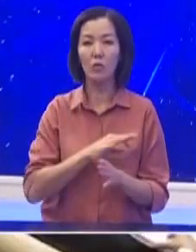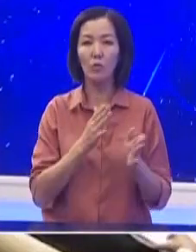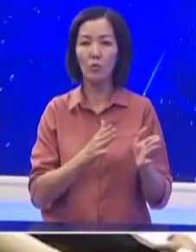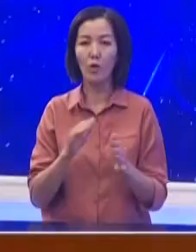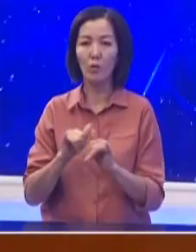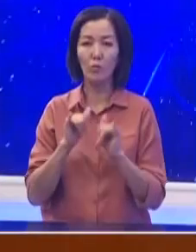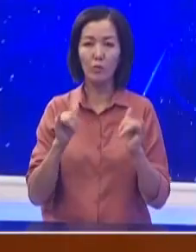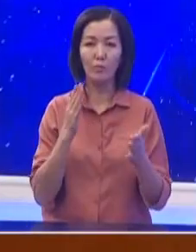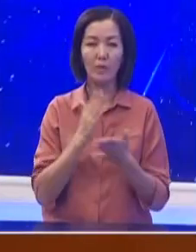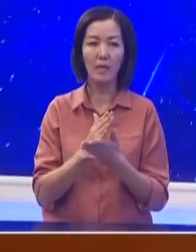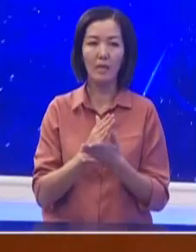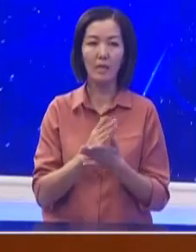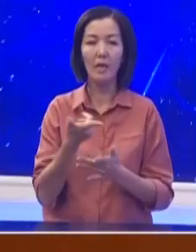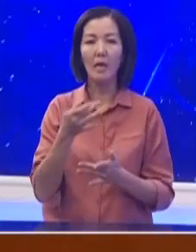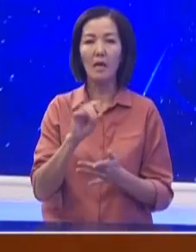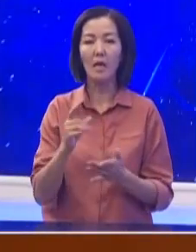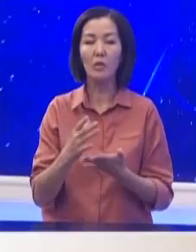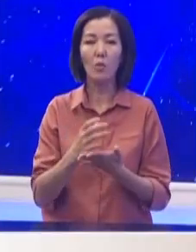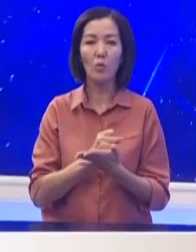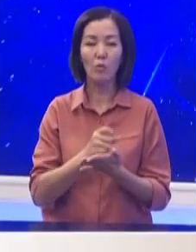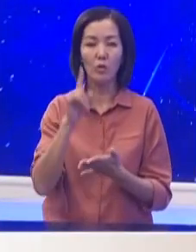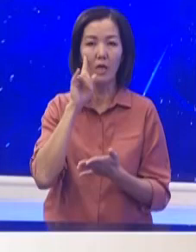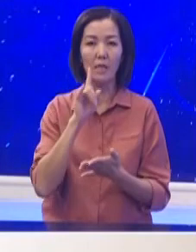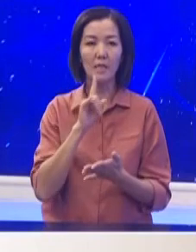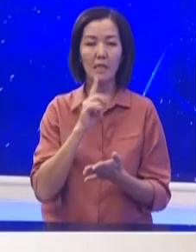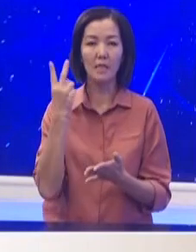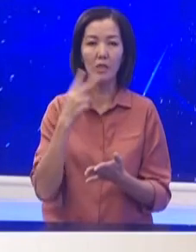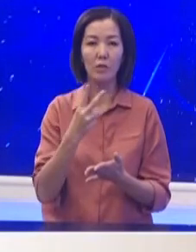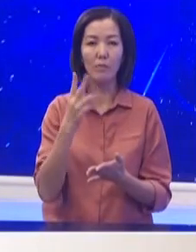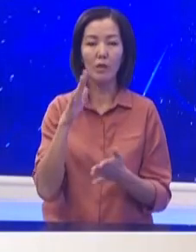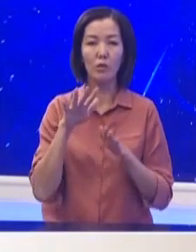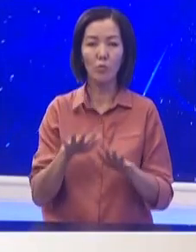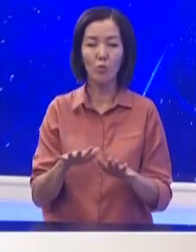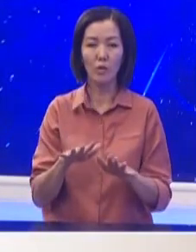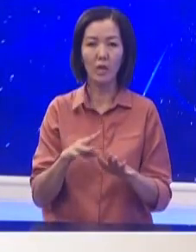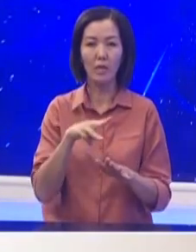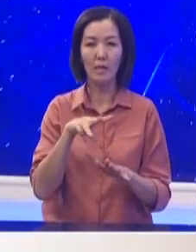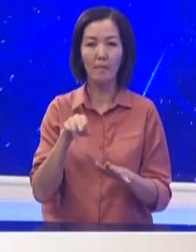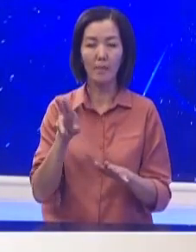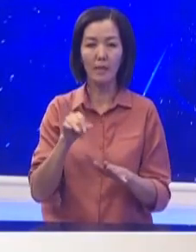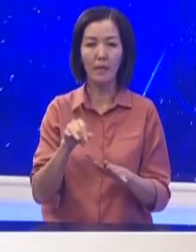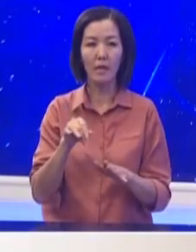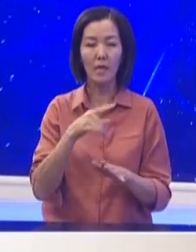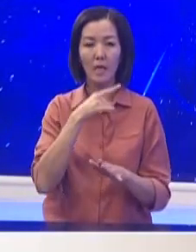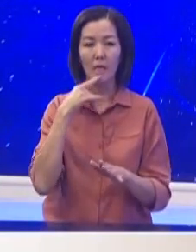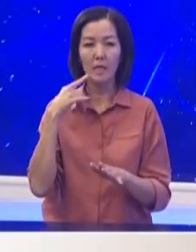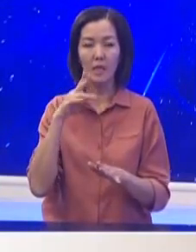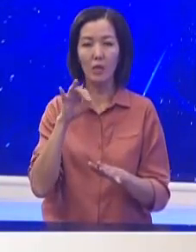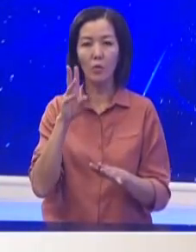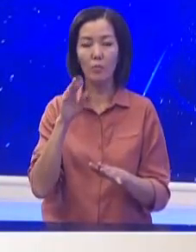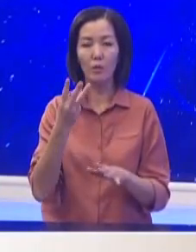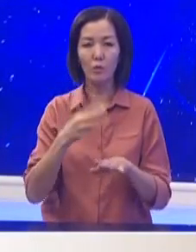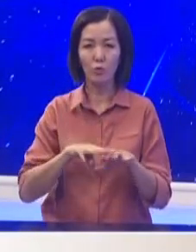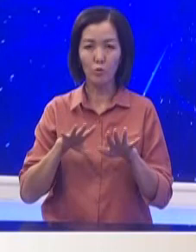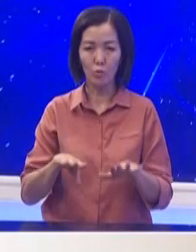өсіп келеді. Газ қоры бойынша Қазақстан әлемде 22-ші орында, ТМД елдердің арасында Ресей мен Түркменстанның кейін